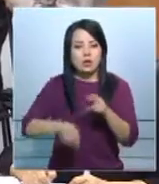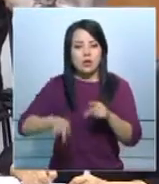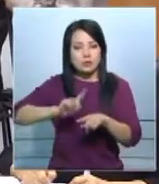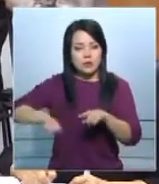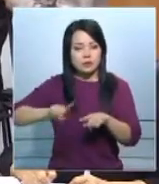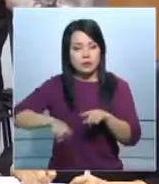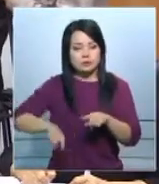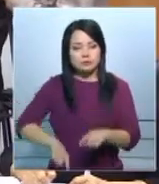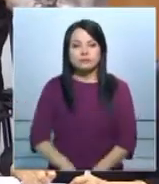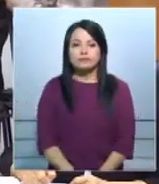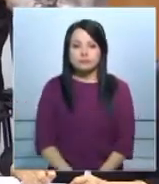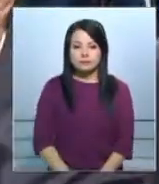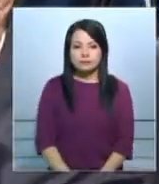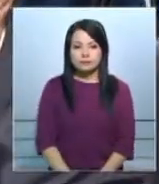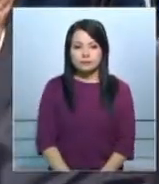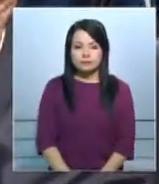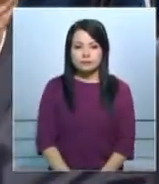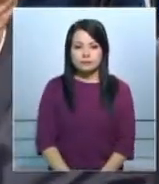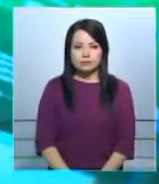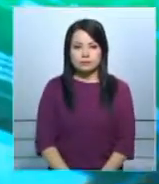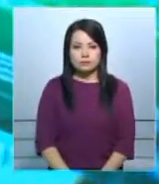аяқталады.